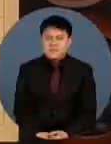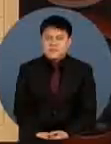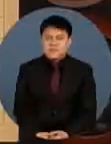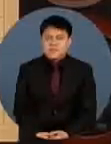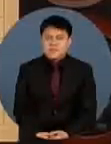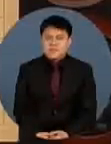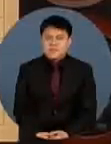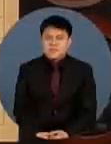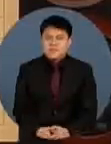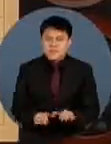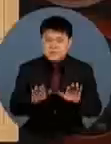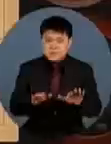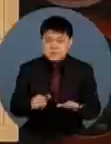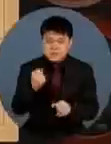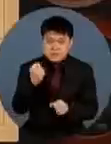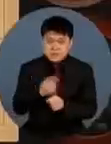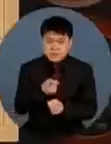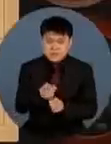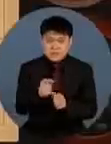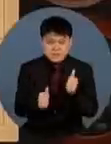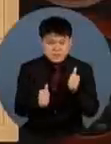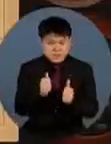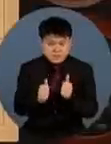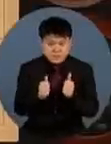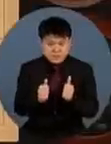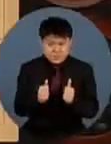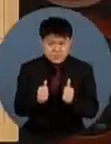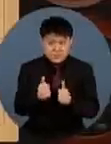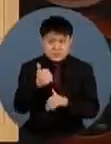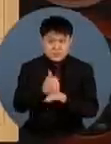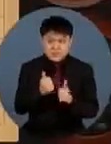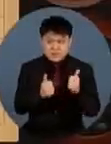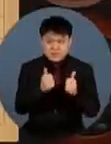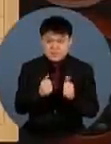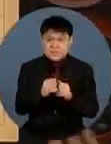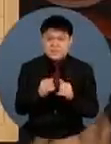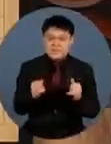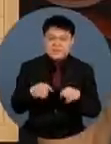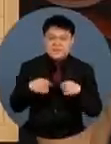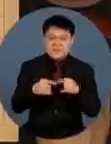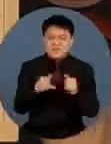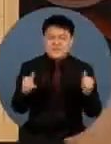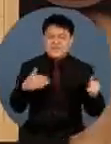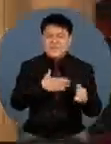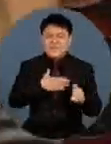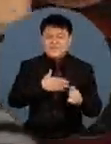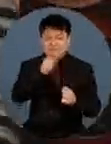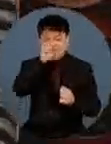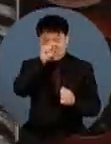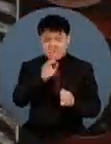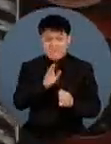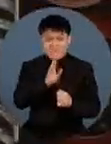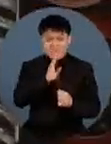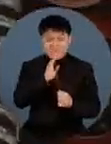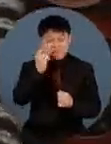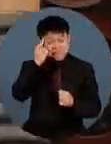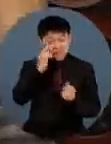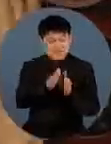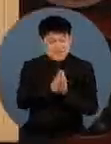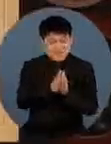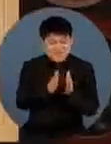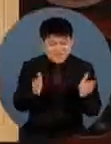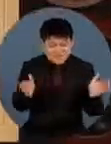자, 올해 들어서 벌써 이 대국을 둔 두 결승 대국자는 상당히 기분이 좋겠습니다. 네, 뭐 시작이 일단은, 정말